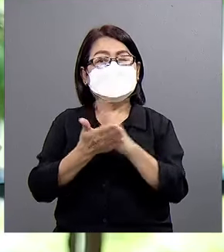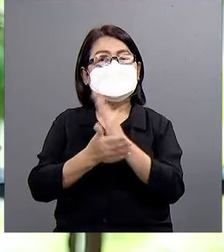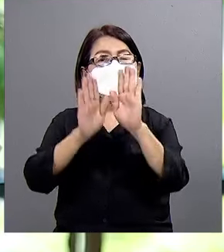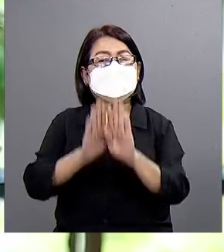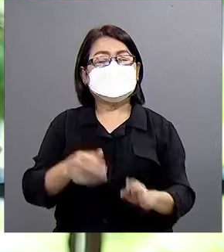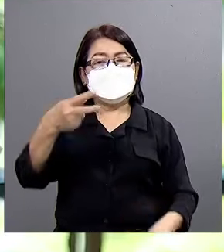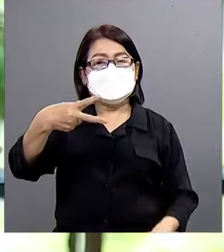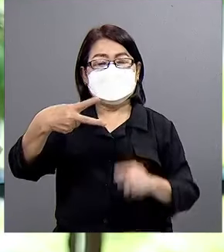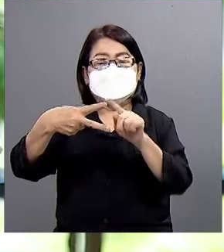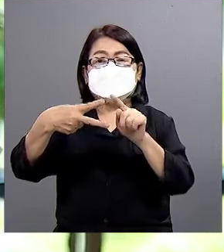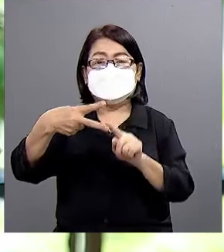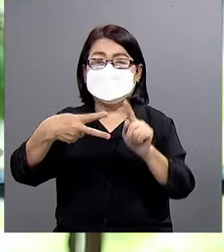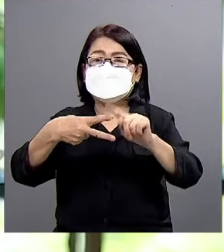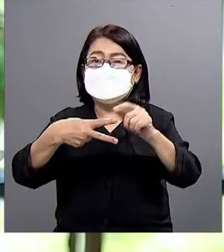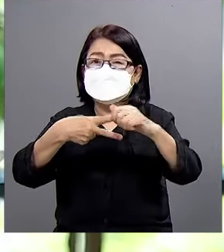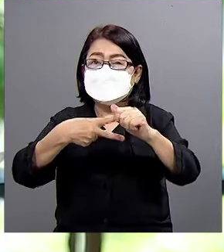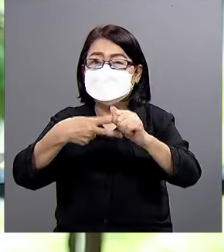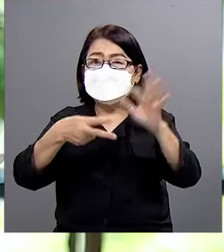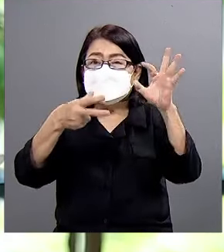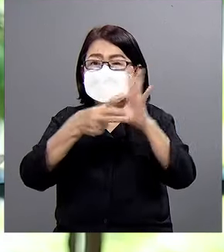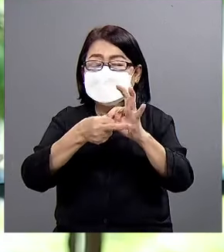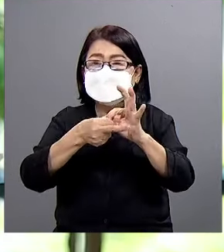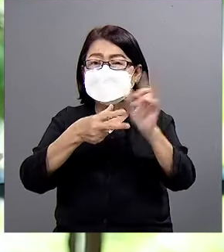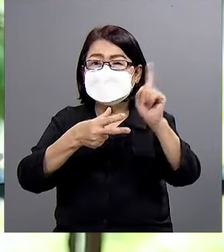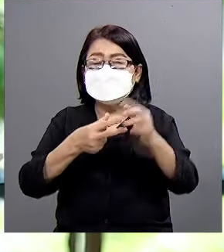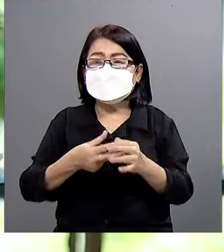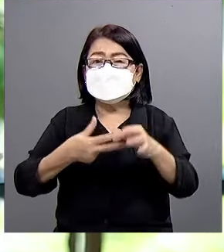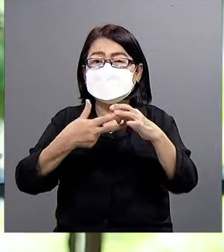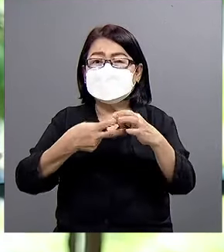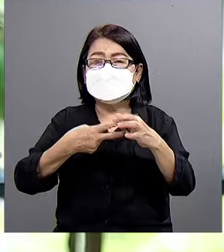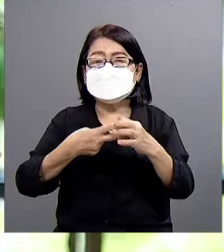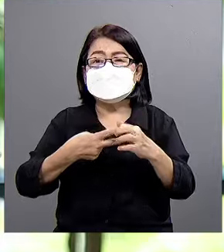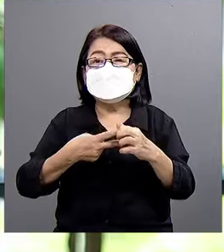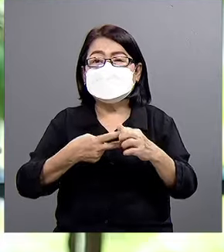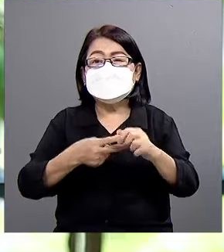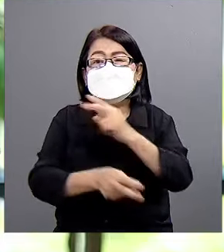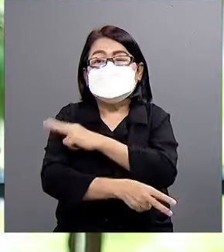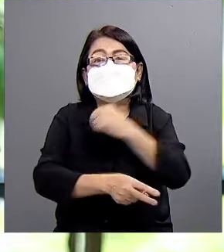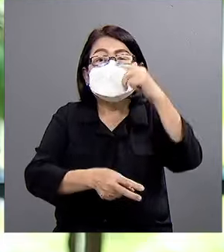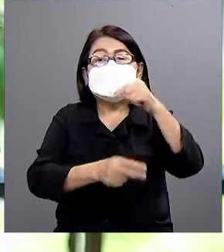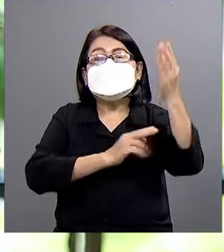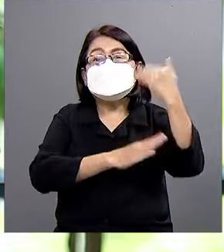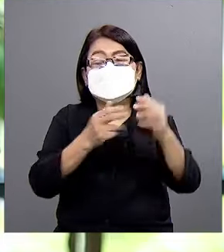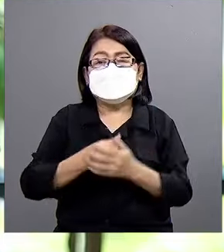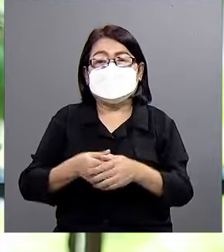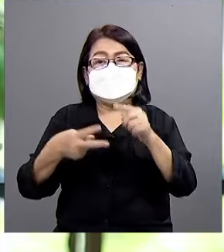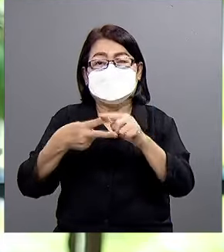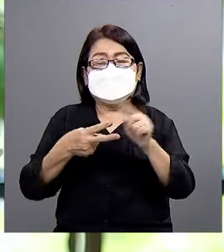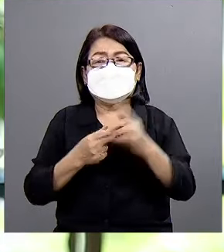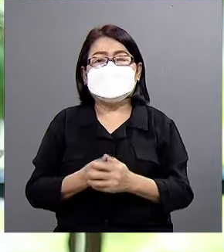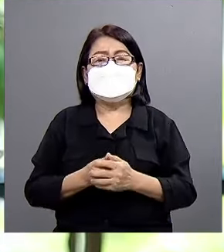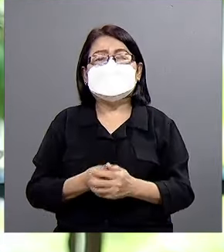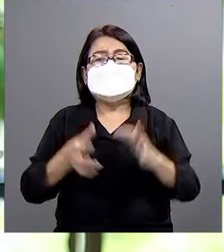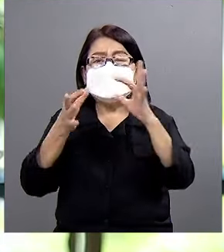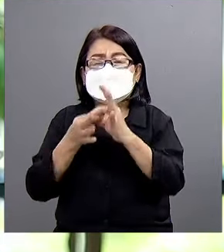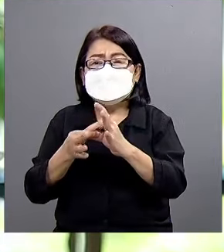คือใช้เกี่ยวกับเรื่อง2อาการหลักใหญ่เลยก็คือถ้าเป็นแพทย์แผนไทยเนี่ยจะเรียกว่าแบ่งเป็นโรคของลมกองละเอียดกับกองหยาบกองละ